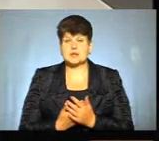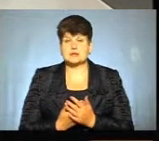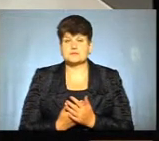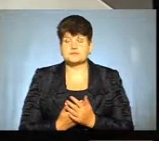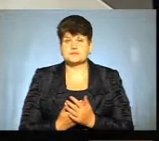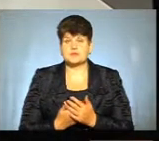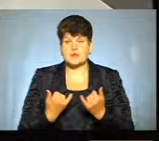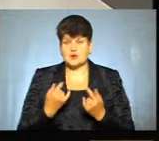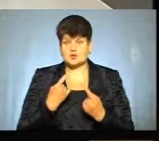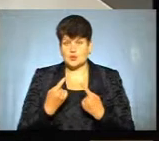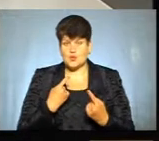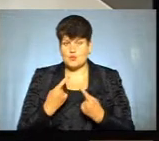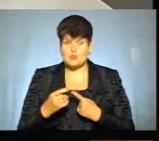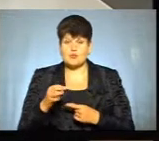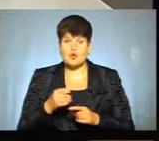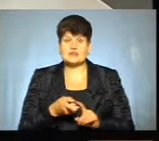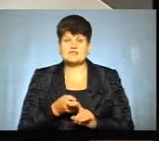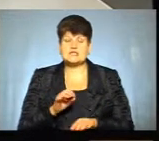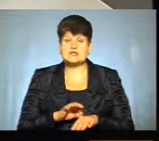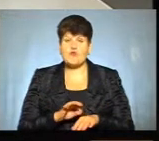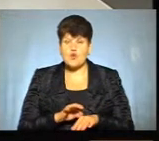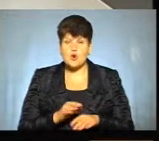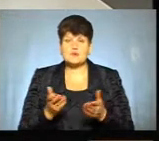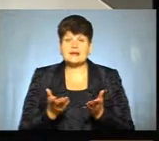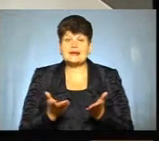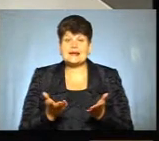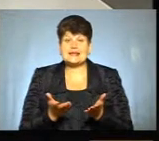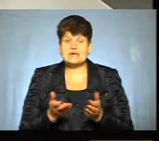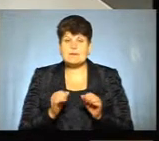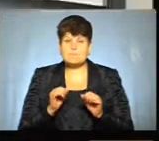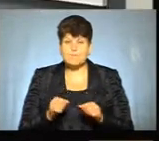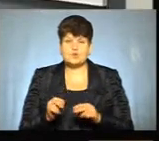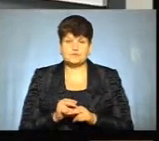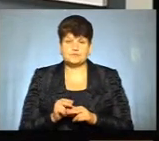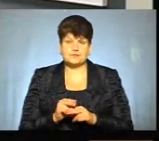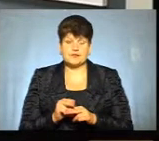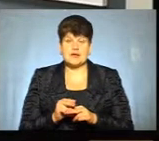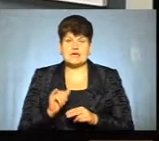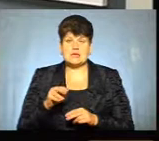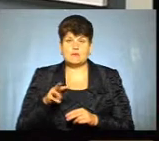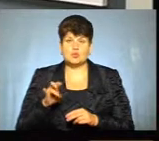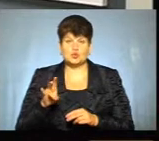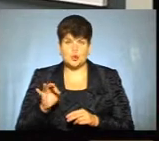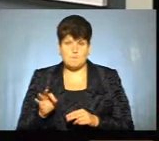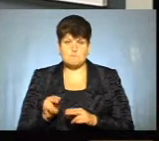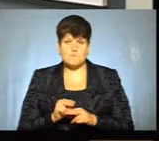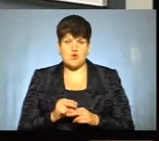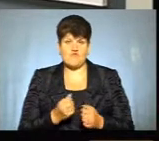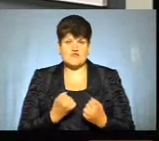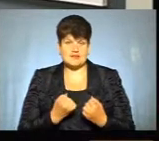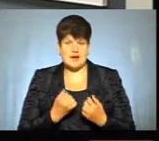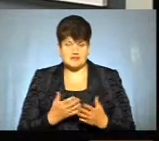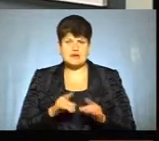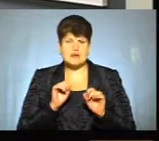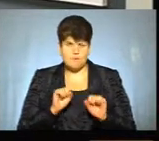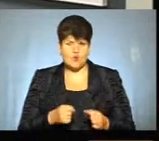ми говоримо сьогодні про інфекційні хвороби, які можна коригувати засобами імунопрофілактики, тобто їх